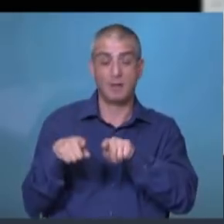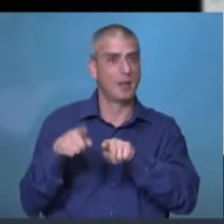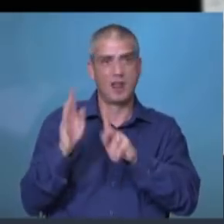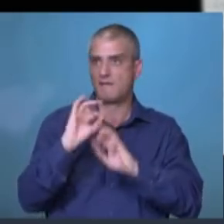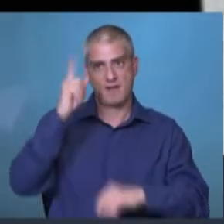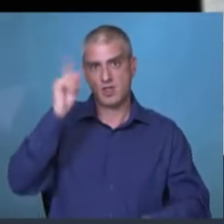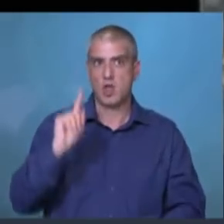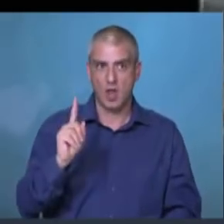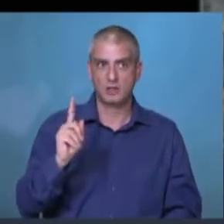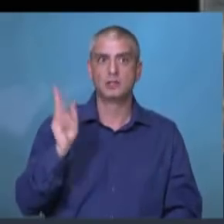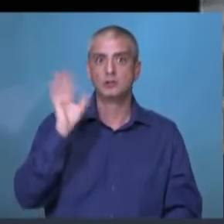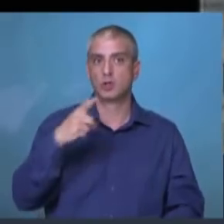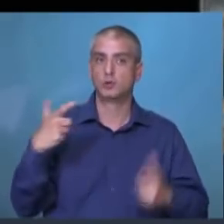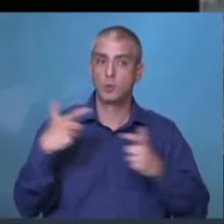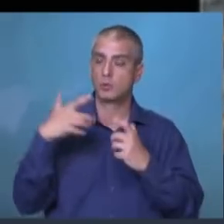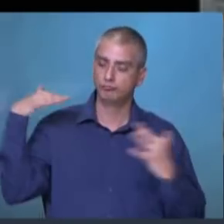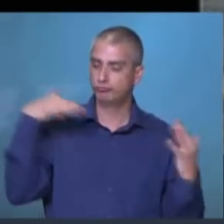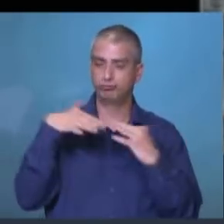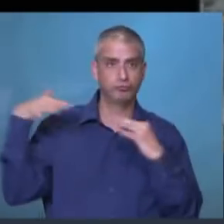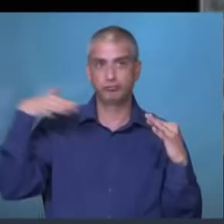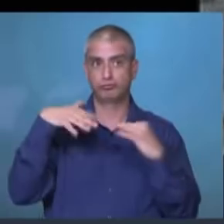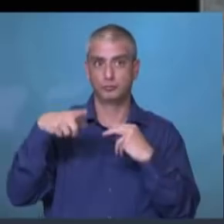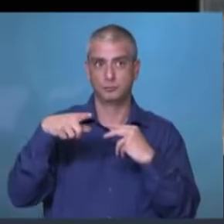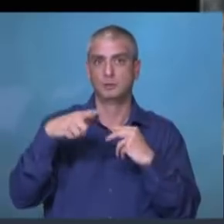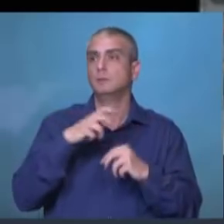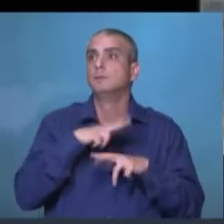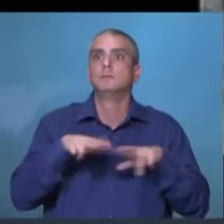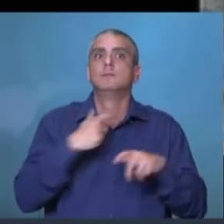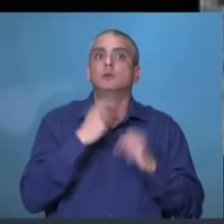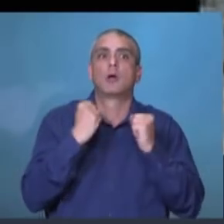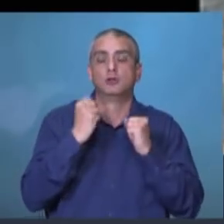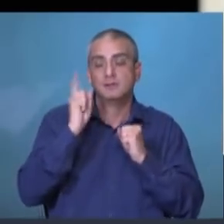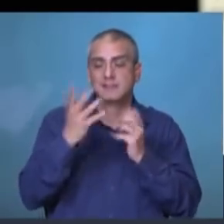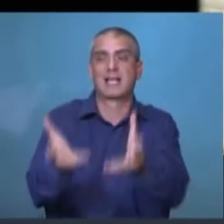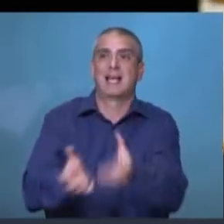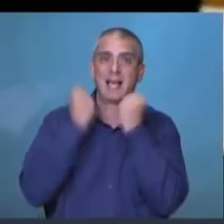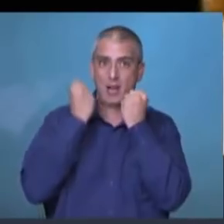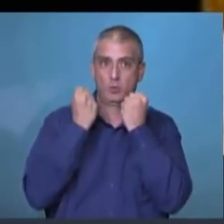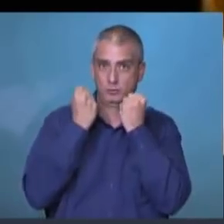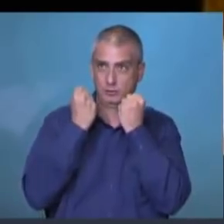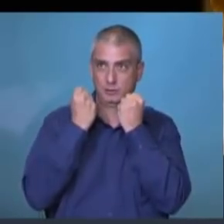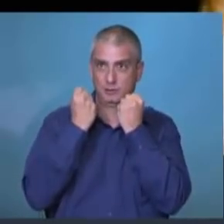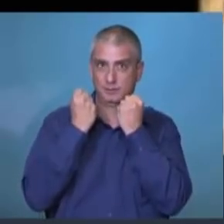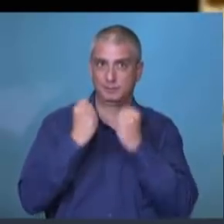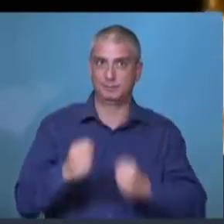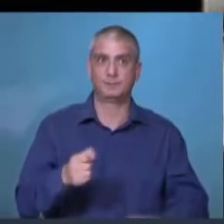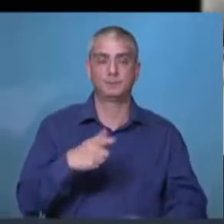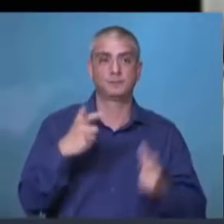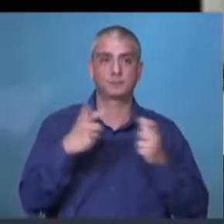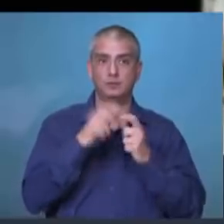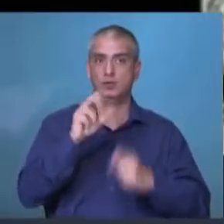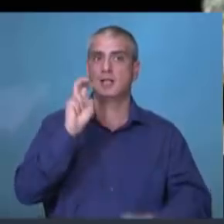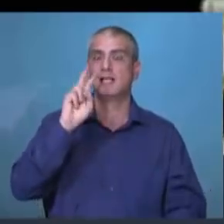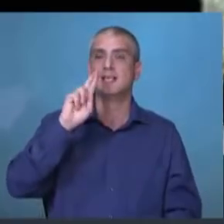יודע, יש גדוד מותקף ממערב, במצוקה קשה, ונדרש חילוץ. הגדוד של אירה,